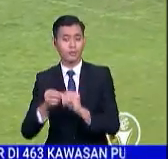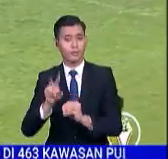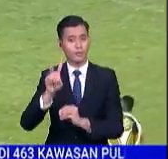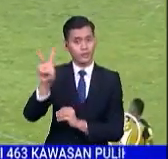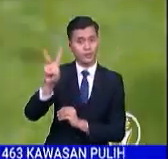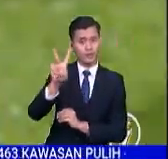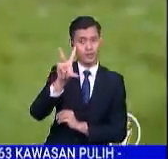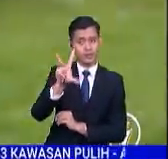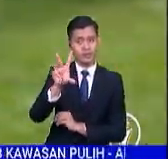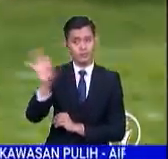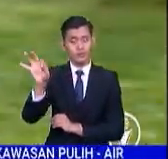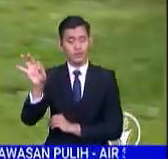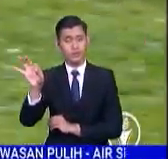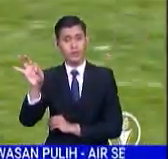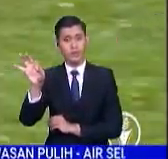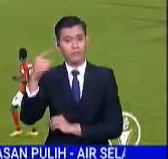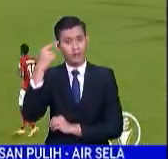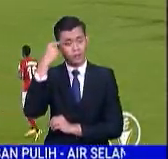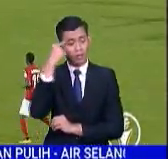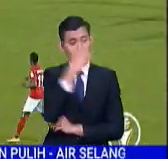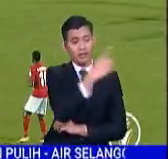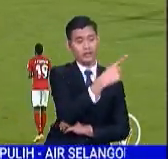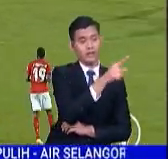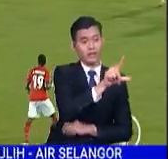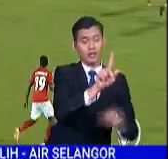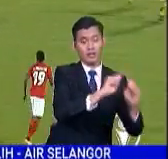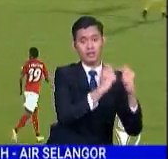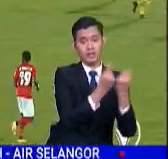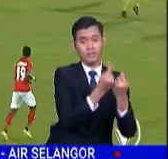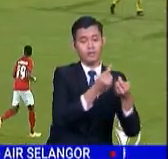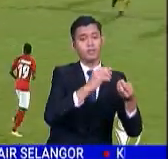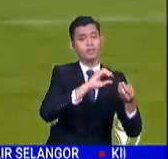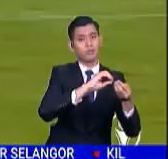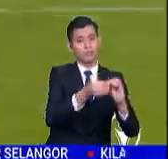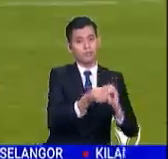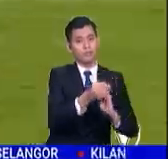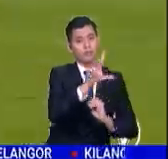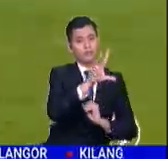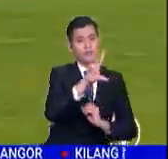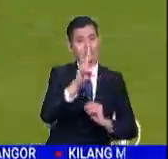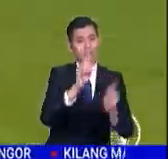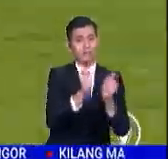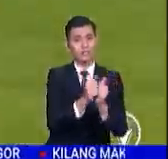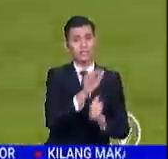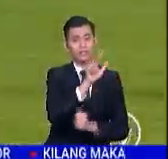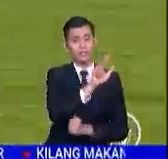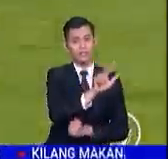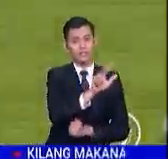mata, manakala KL City di tangga keenam dengan 33 mata.